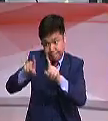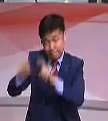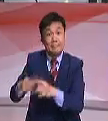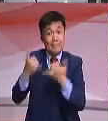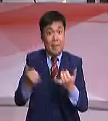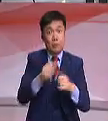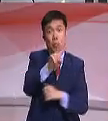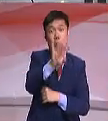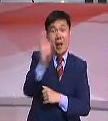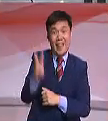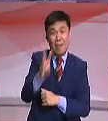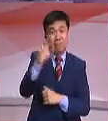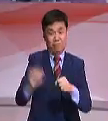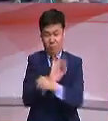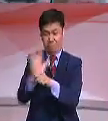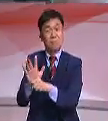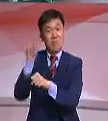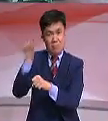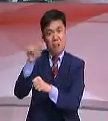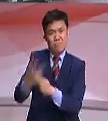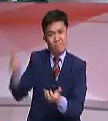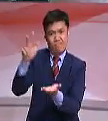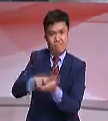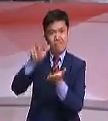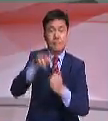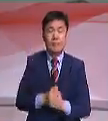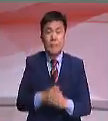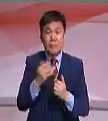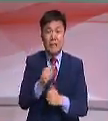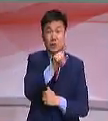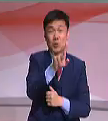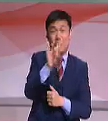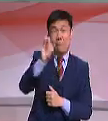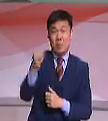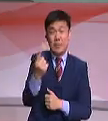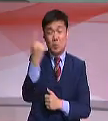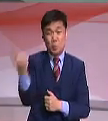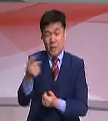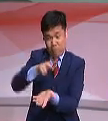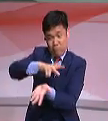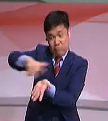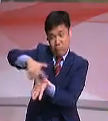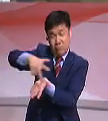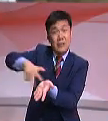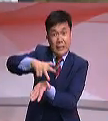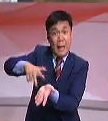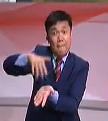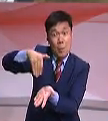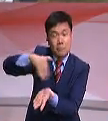tersebut, 26 kes positif COVID-19 direkodkan. 181 baki sampel saringan yang sedang